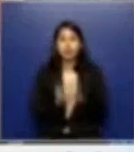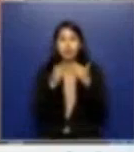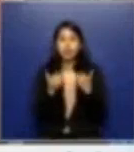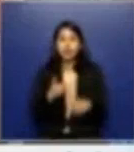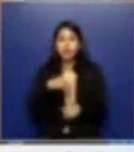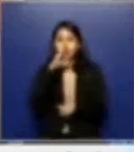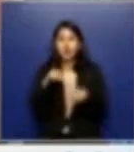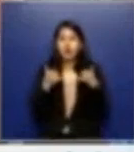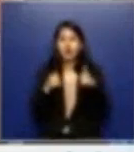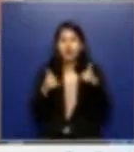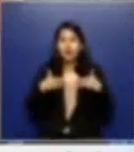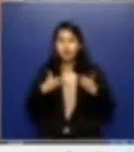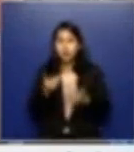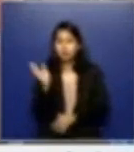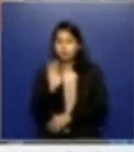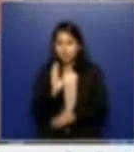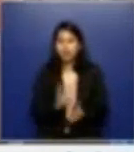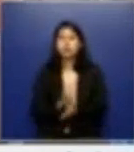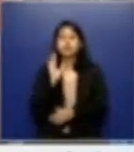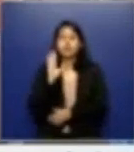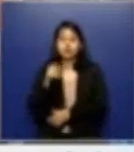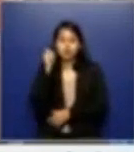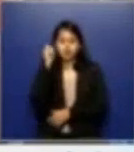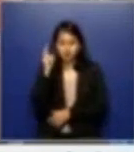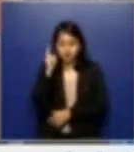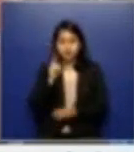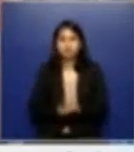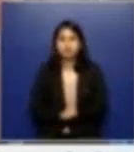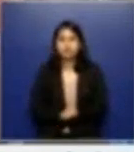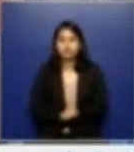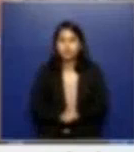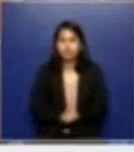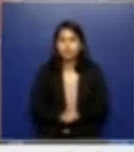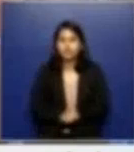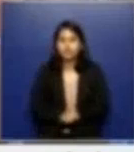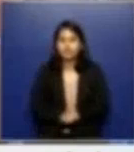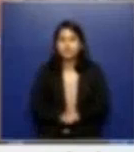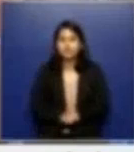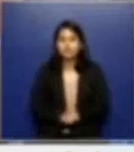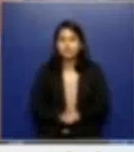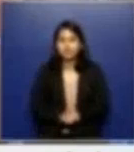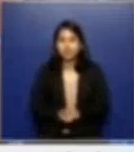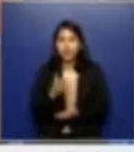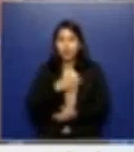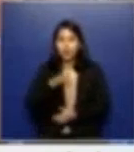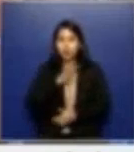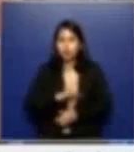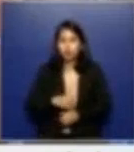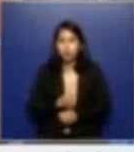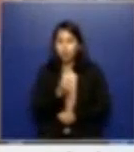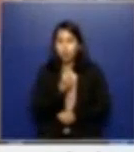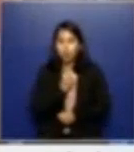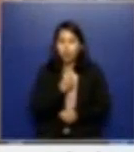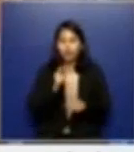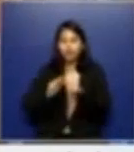เล่นไม่ได้ฮะเพราะฉะนั้นต้องทำความเข้าใจท่านประธานผ่านไปยังนายกรัฐมนตรีครับเราอยู่บนความกดดันเ